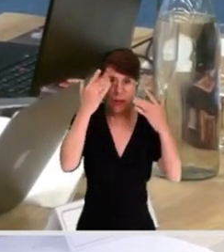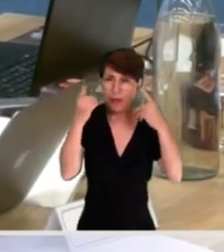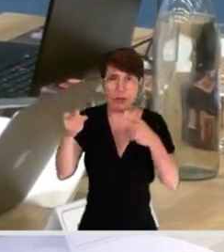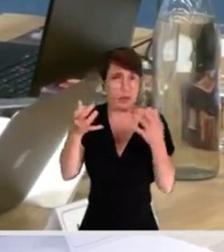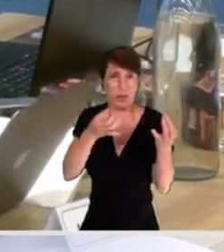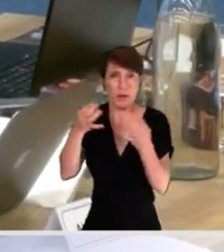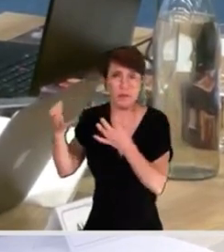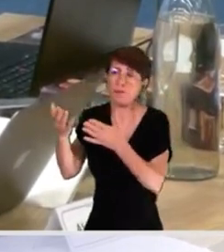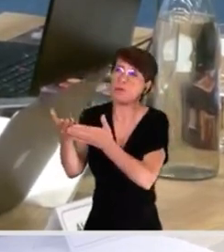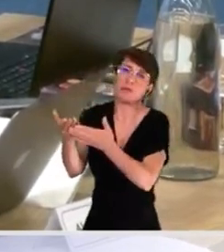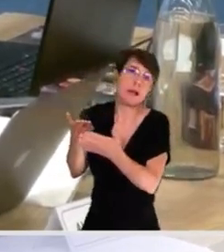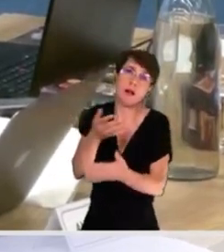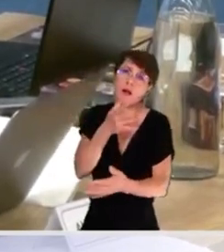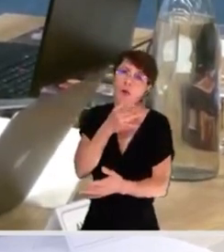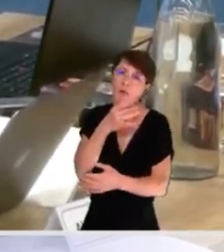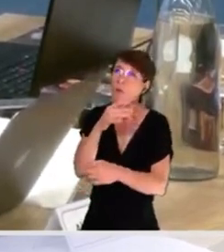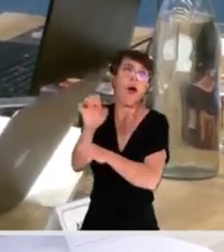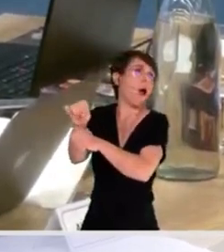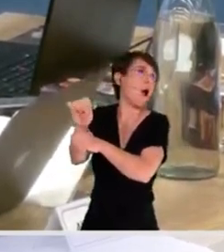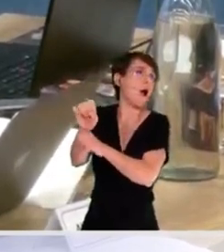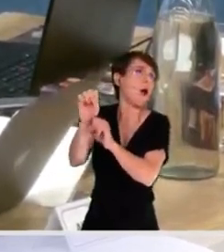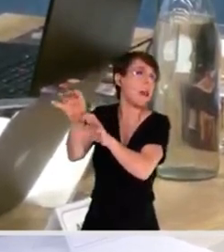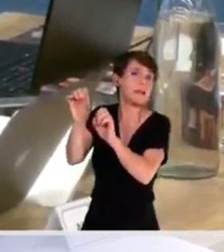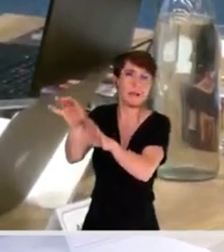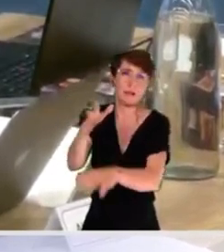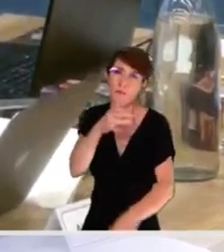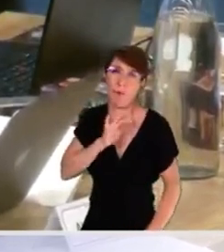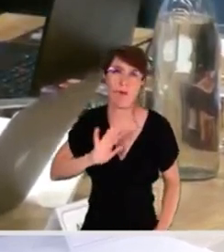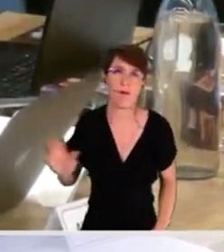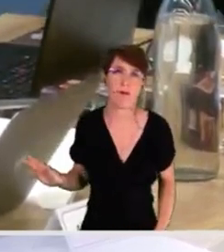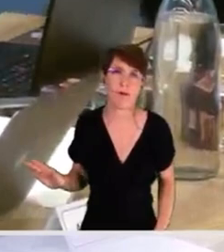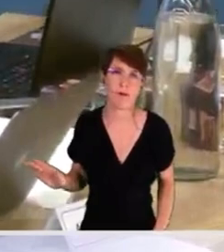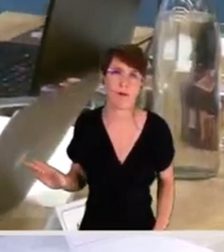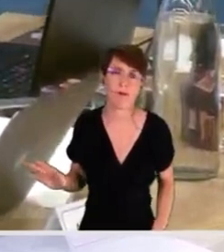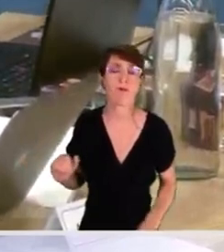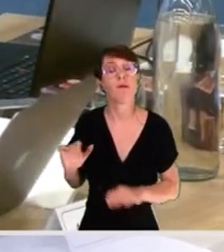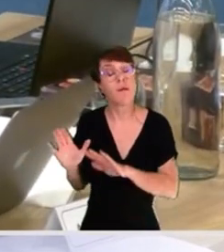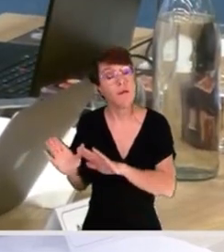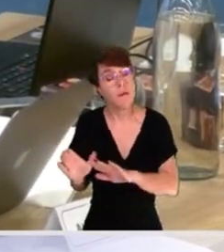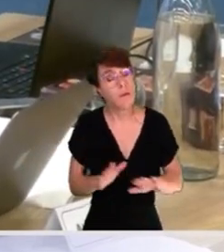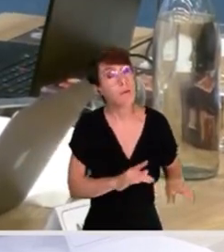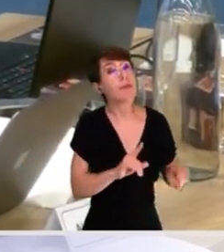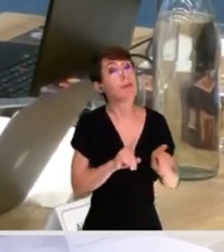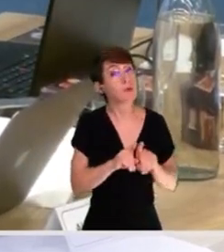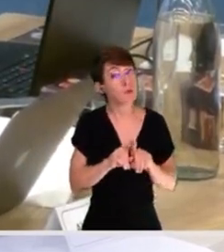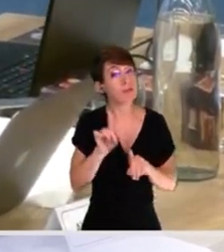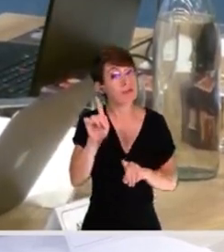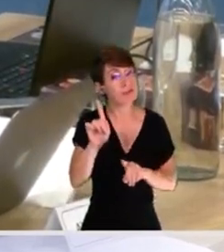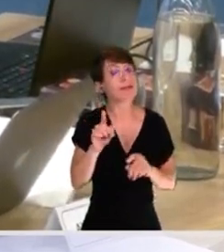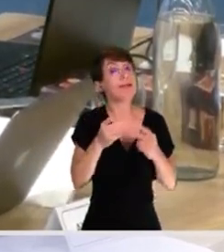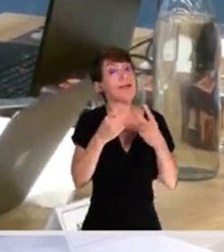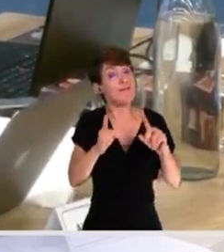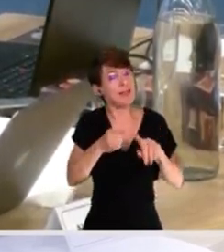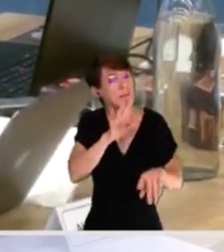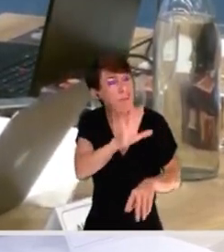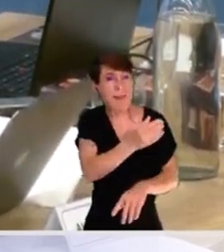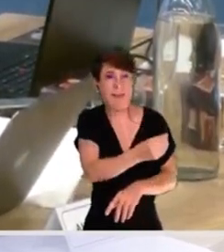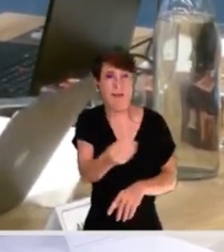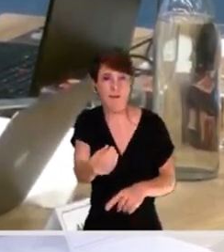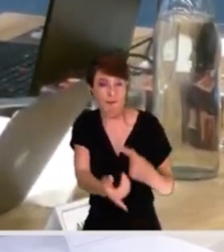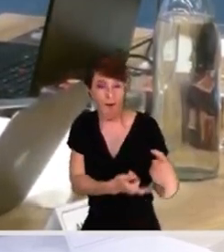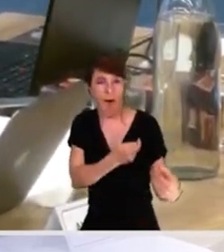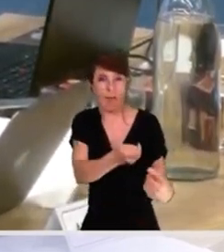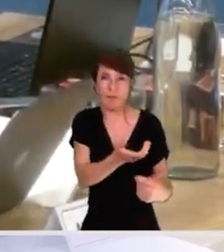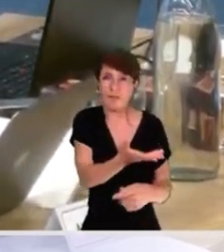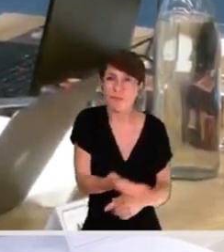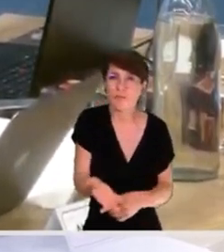ne peut pas oublier, qu'on ne peut pas laisser de côté. Mais aussi, la cité de l'enfant, c'est d'abord de s'occuper